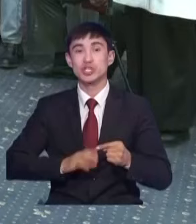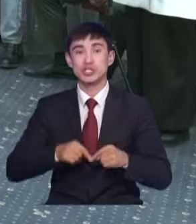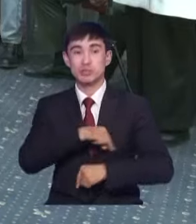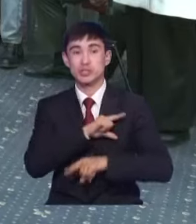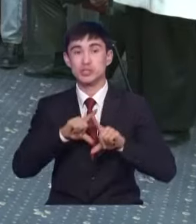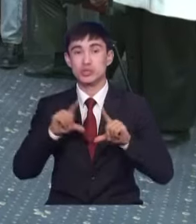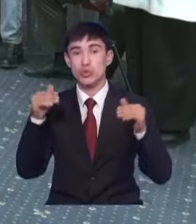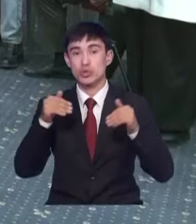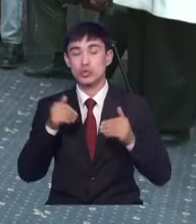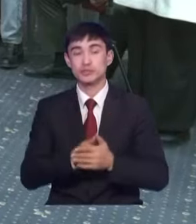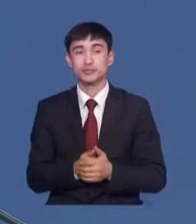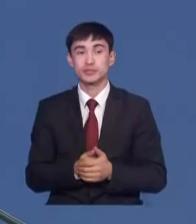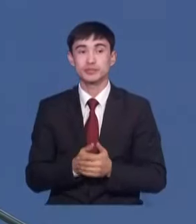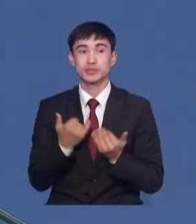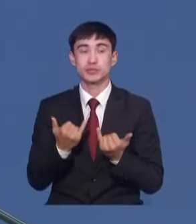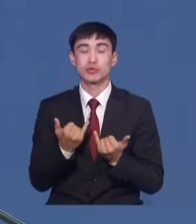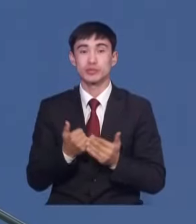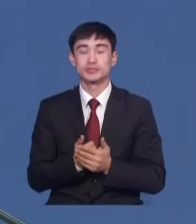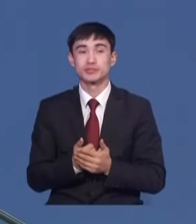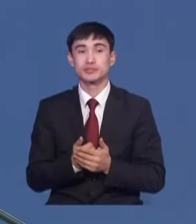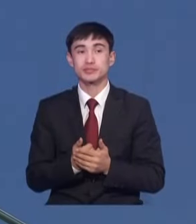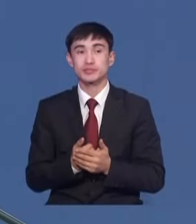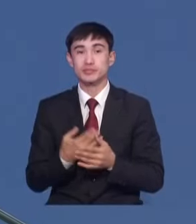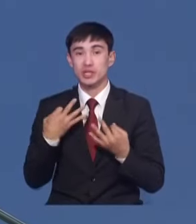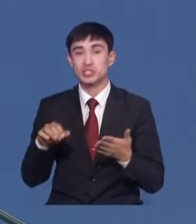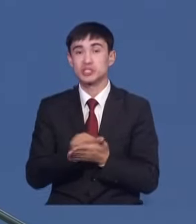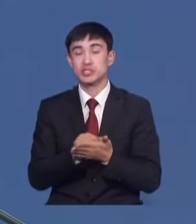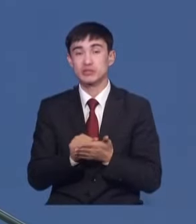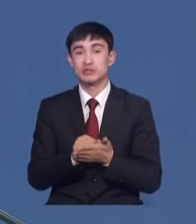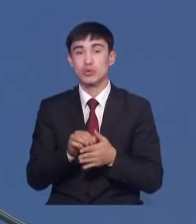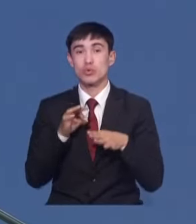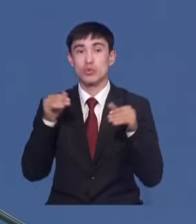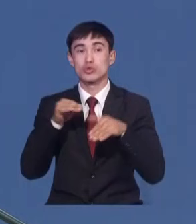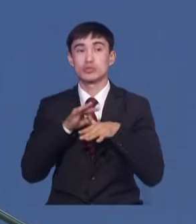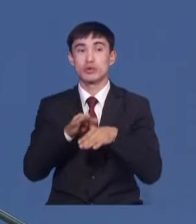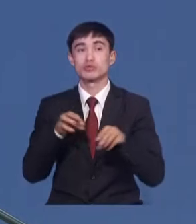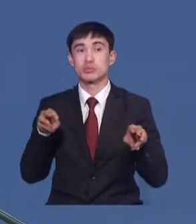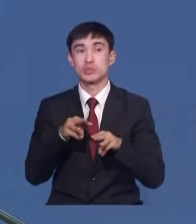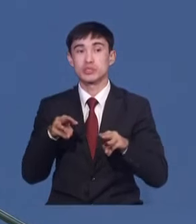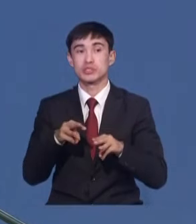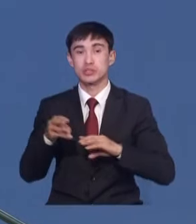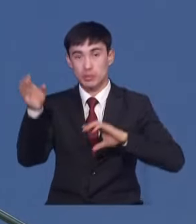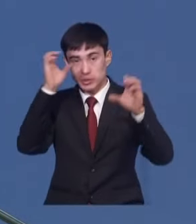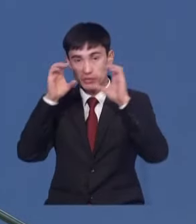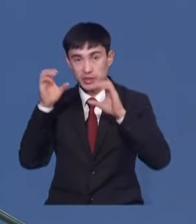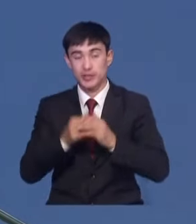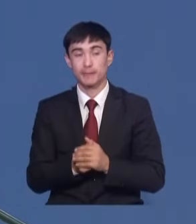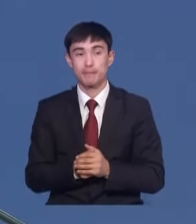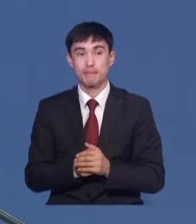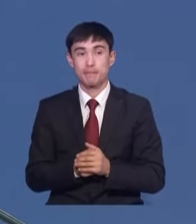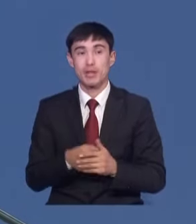медицинские колледжи сегодня лицензирование этих колледжей проводится Министерством Просвещения